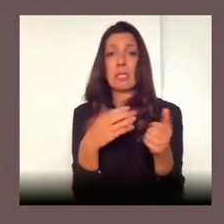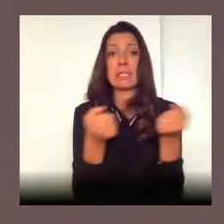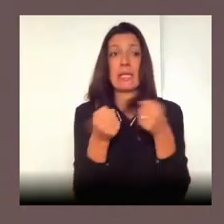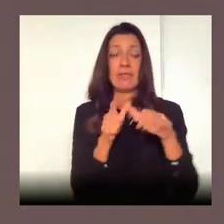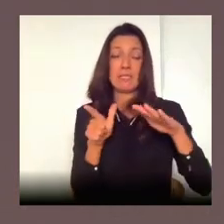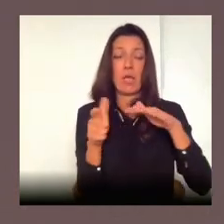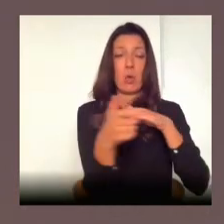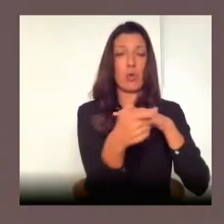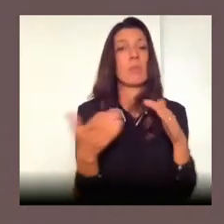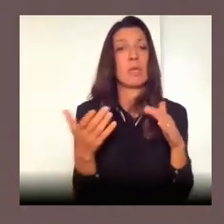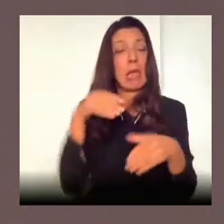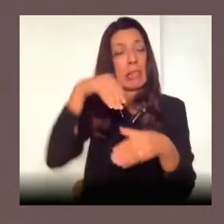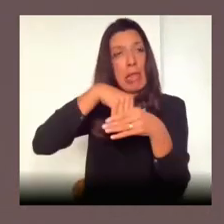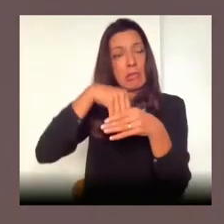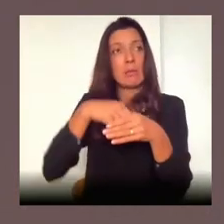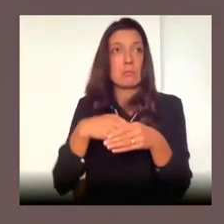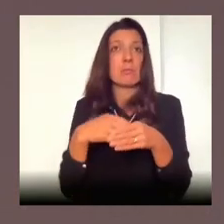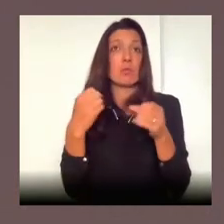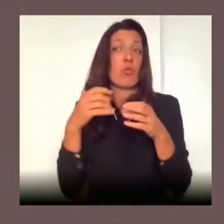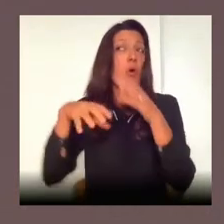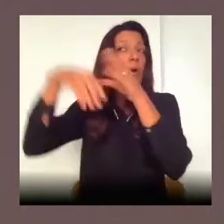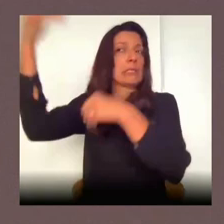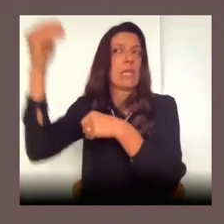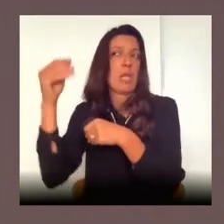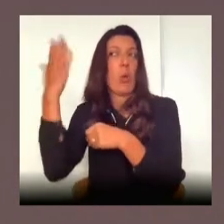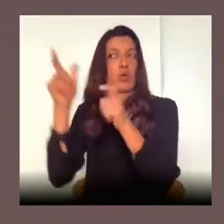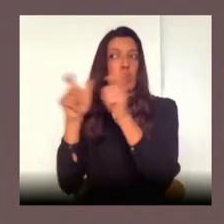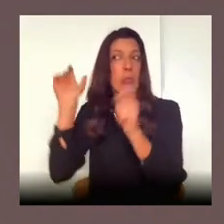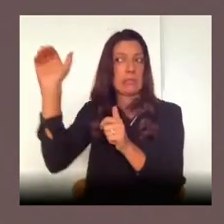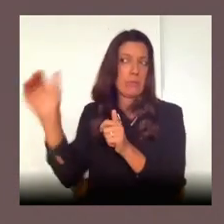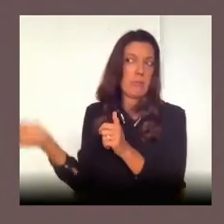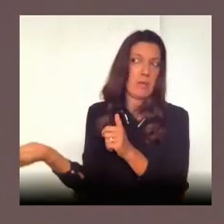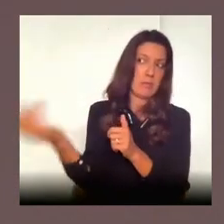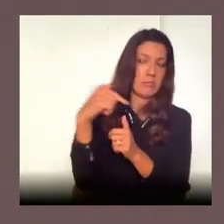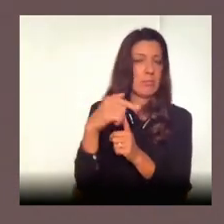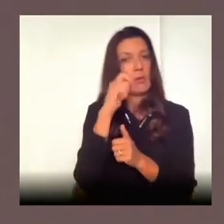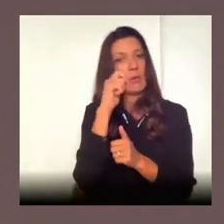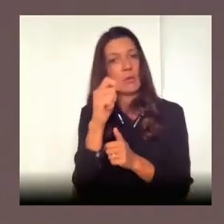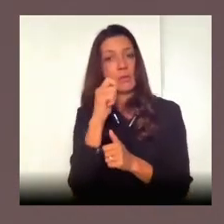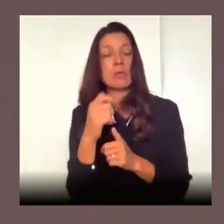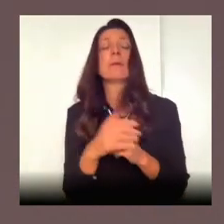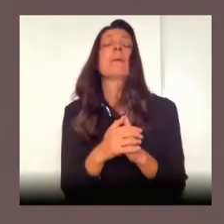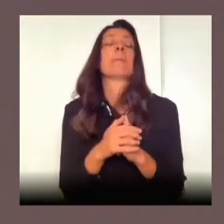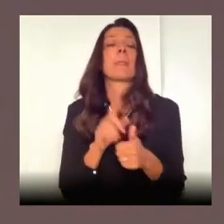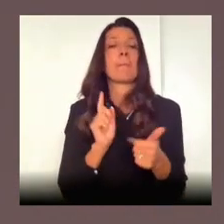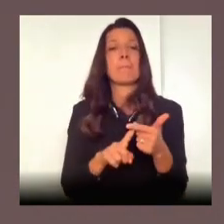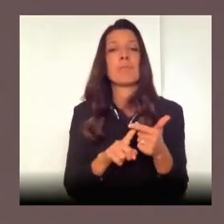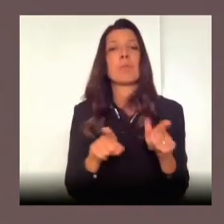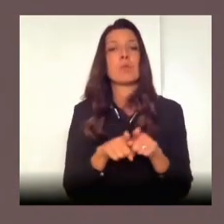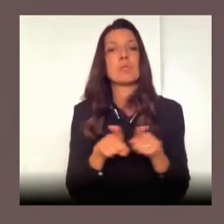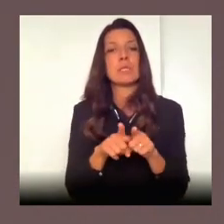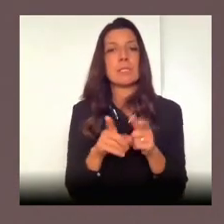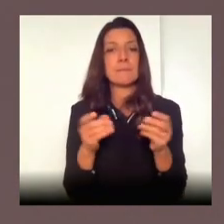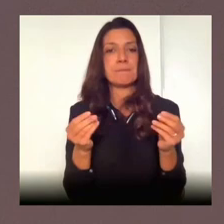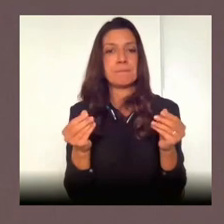d'ergonomie interne. C'est plutôt des choses qui sont déléguées à l'externe. Nous, on a nos propres ergonomes. Et puis, on a